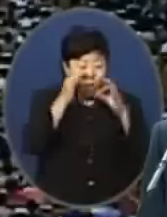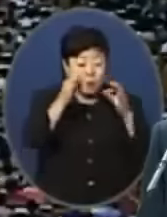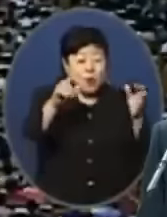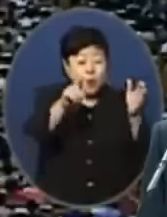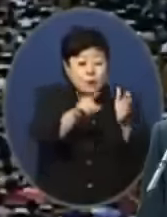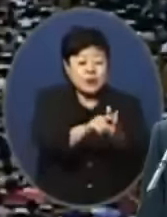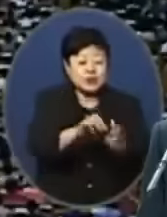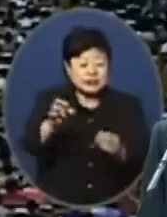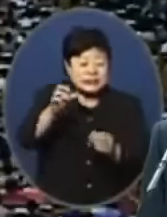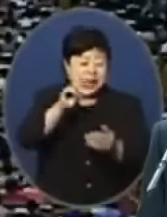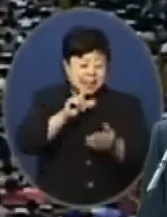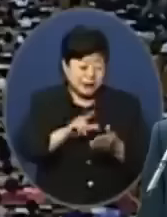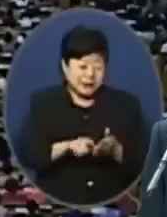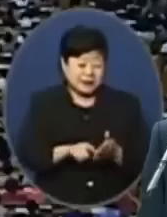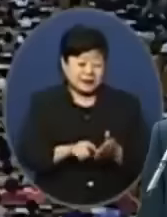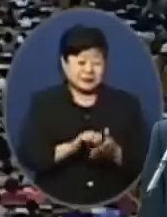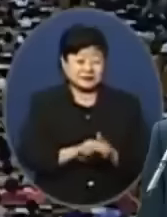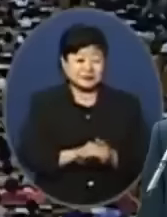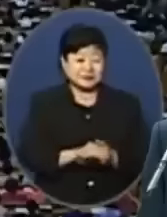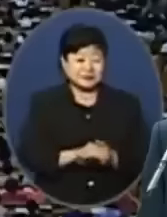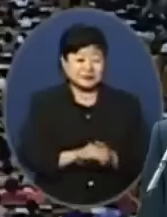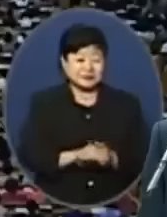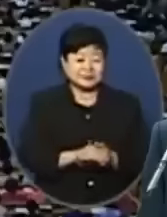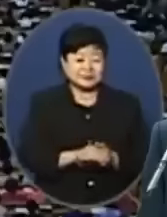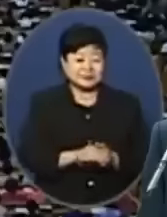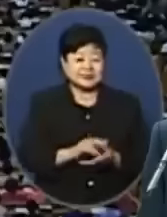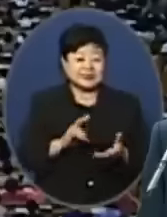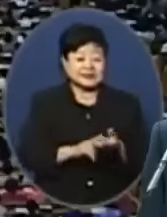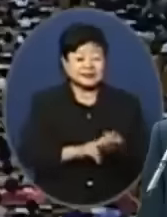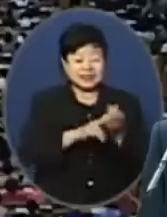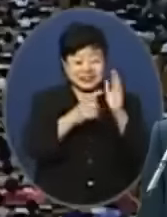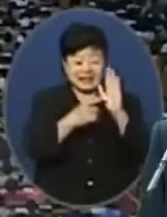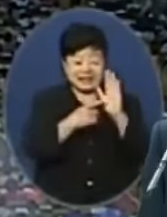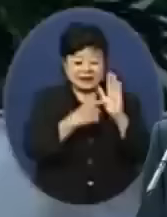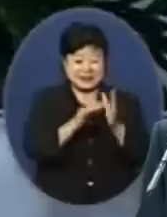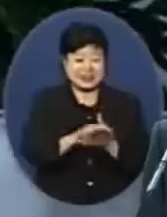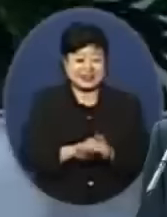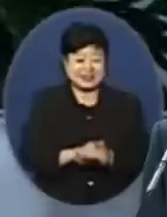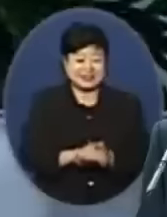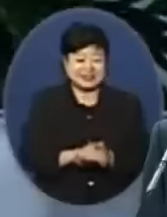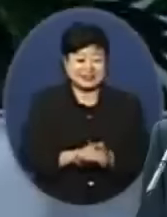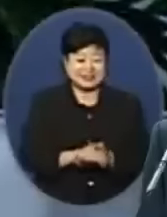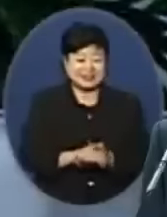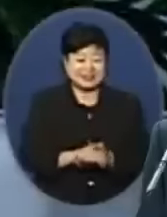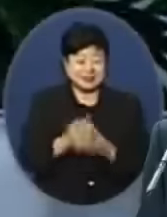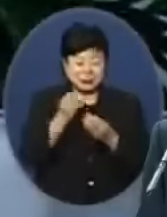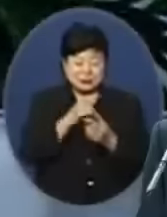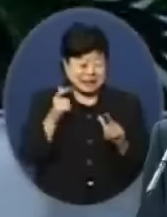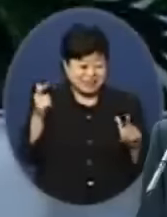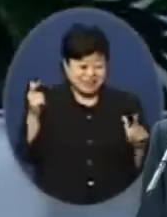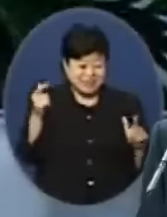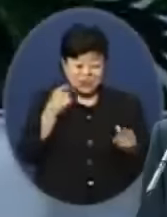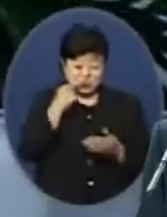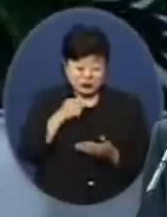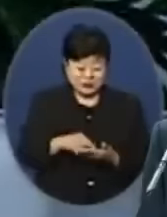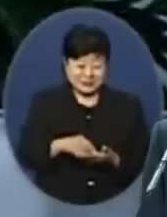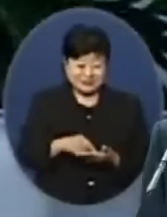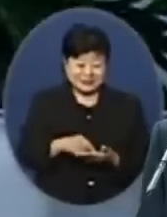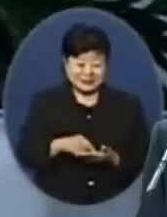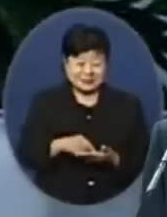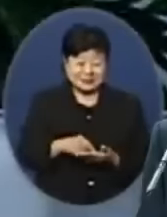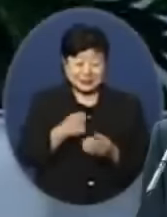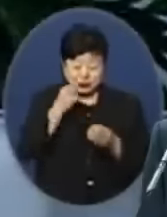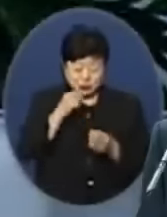믿고 시인하면 역사가 일어나는 것입니다. 복잡한 것 같지만